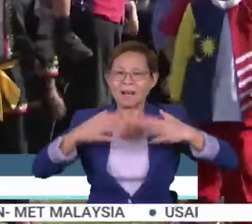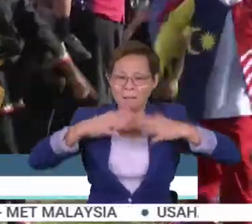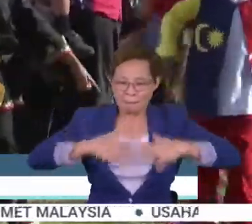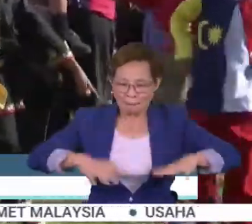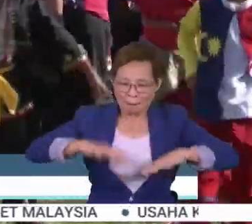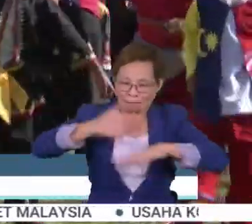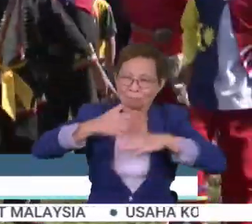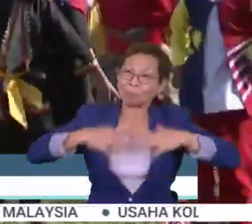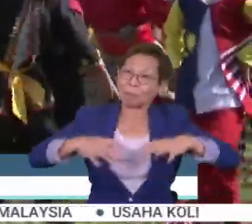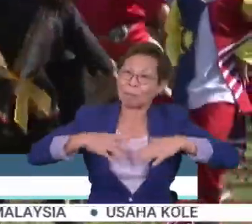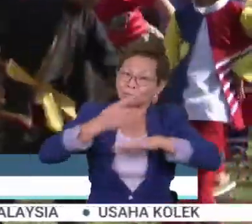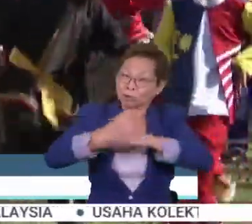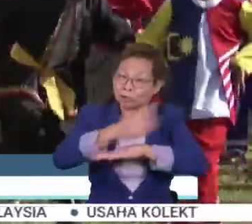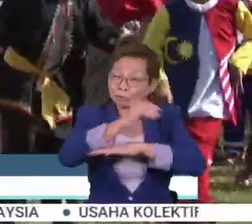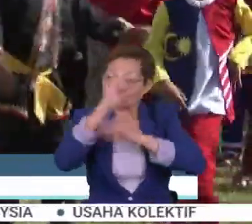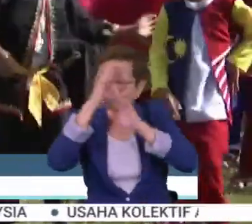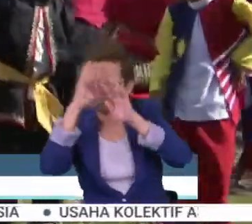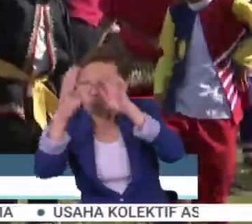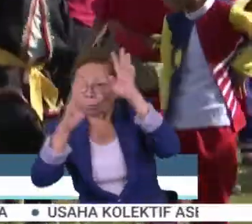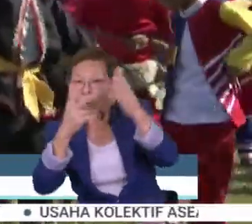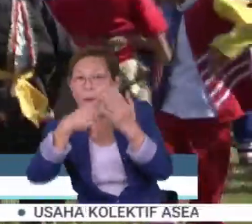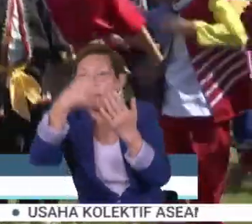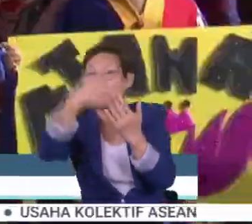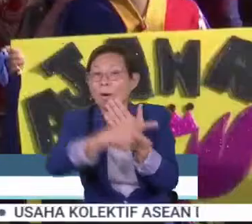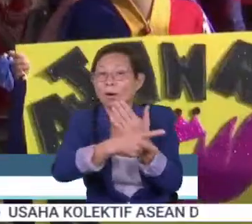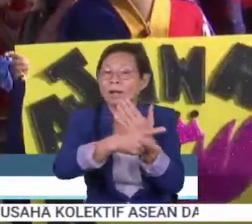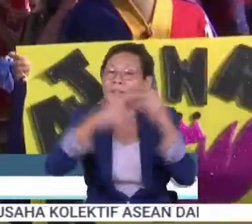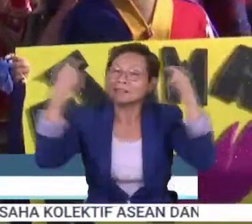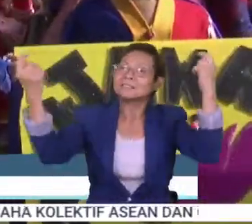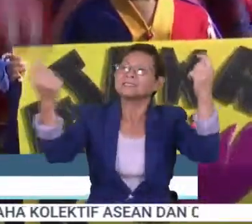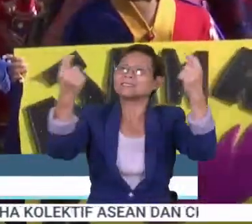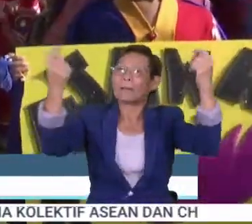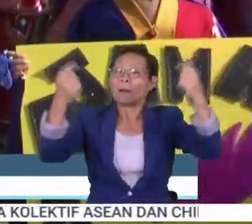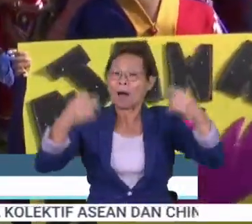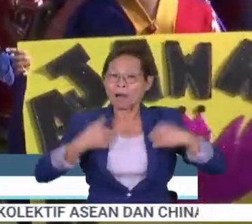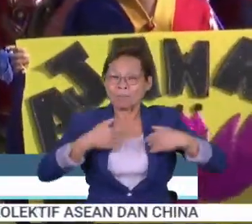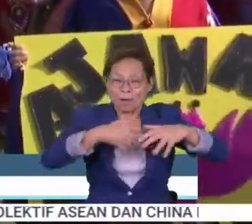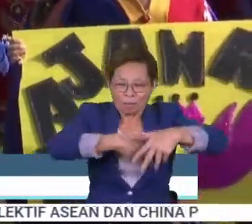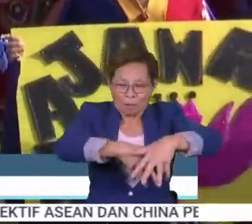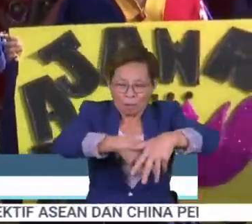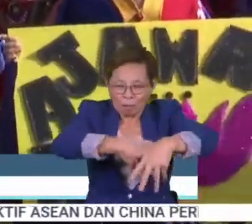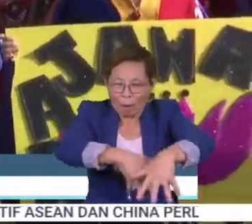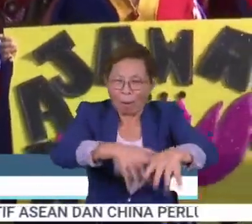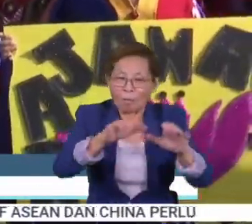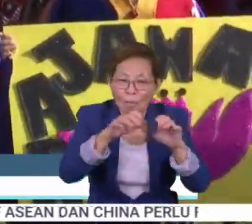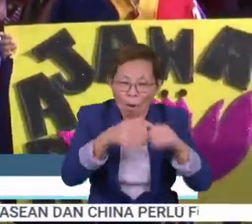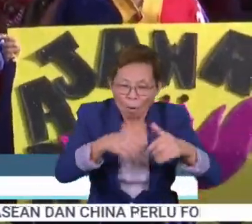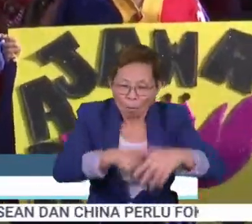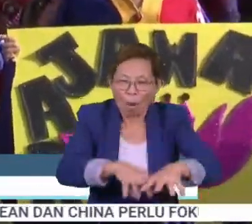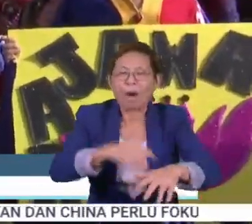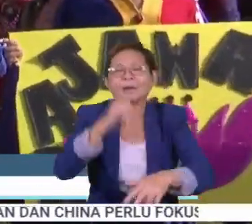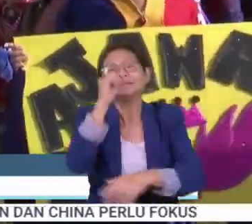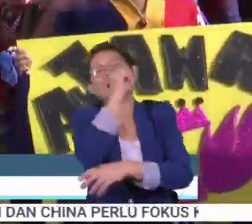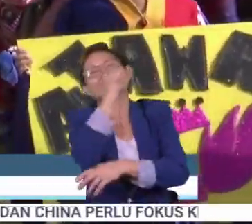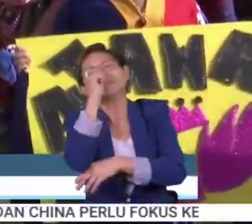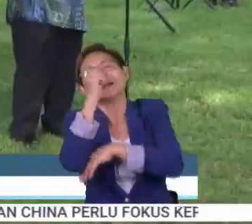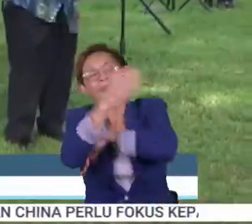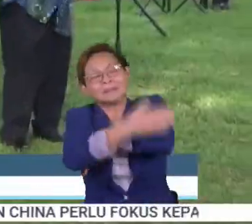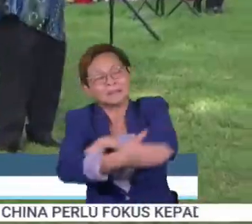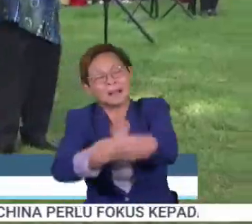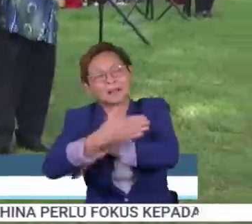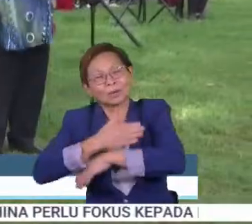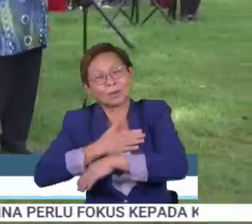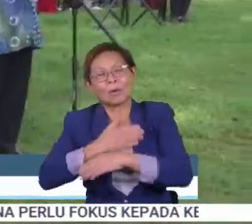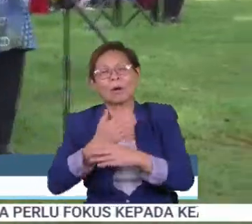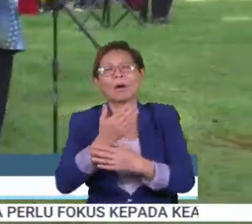berpakaian tradisional dan kreatif. Pengisian sambutan antaranya perbarisan kontingen, nyanyian lagu negaraku,